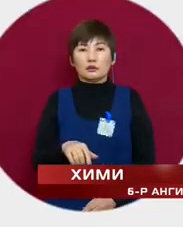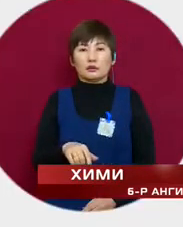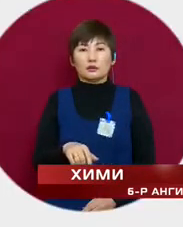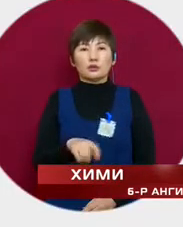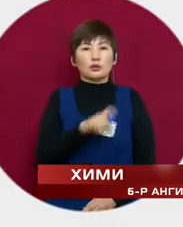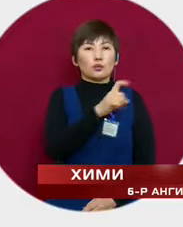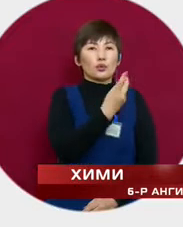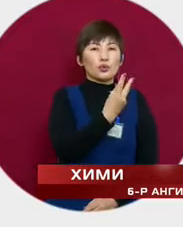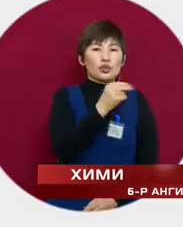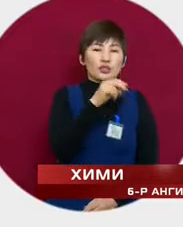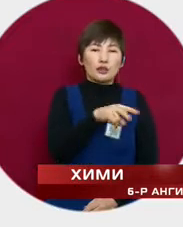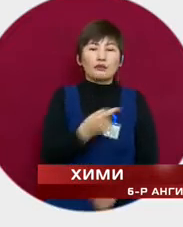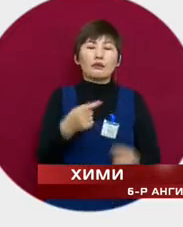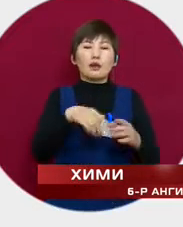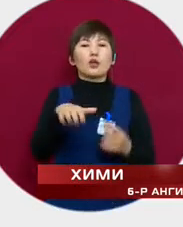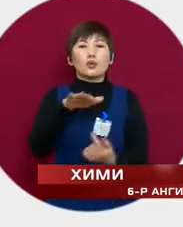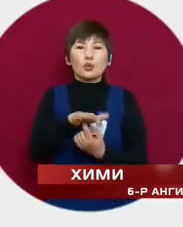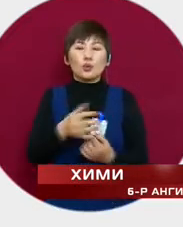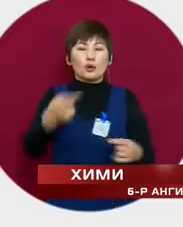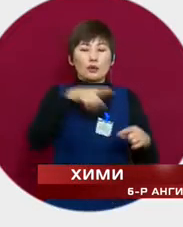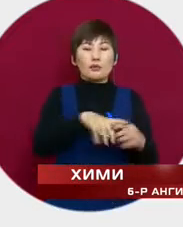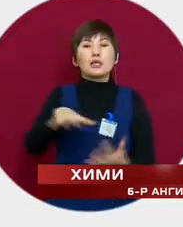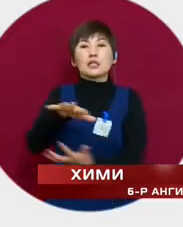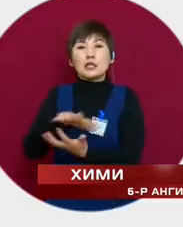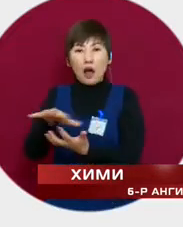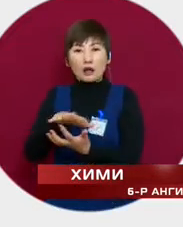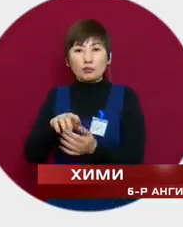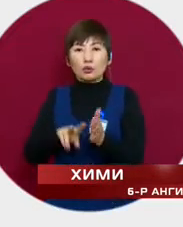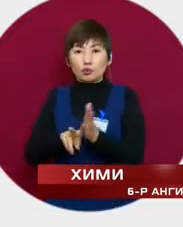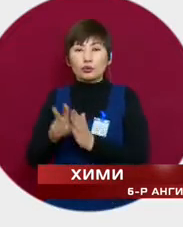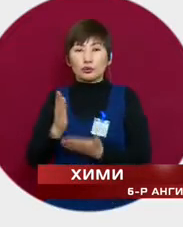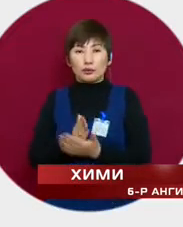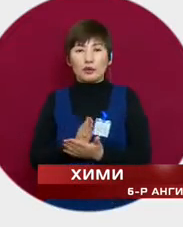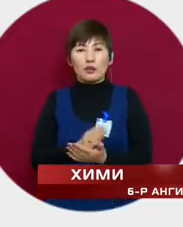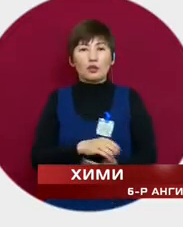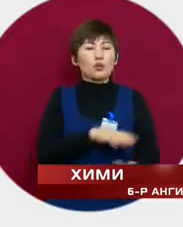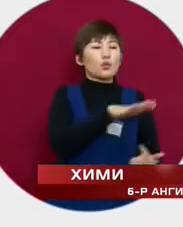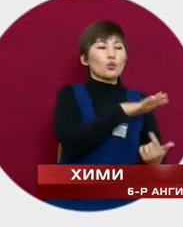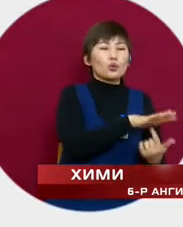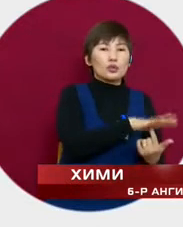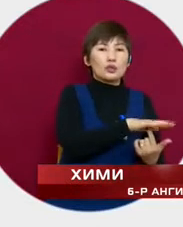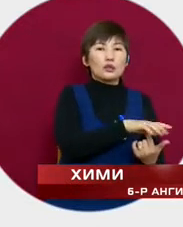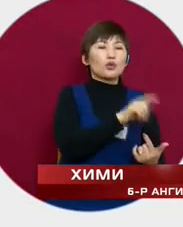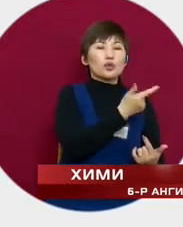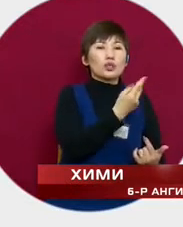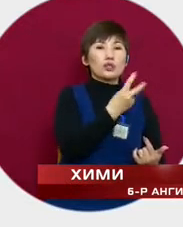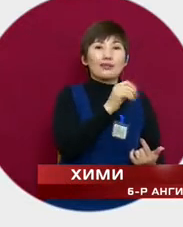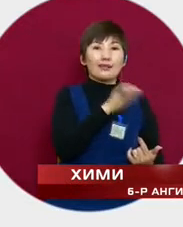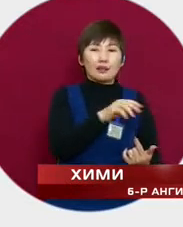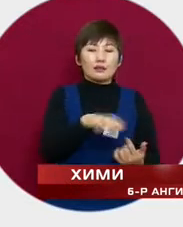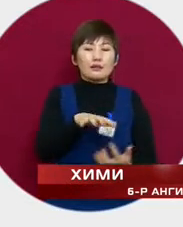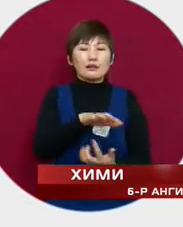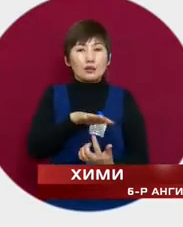Хүчлийн усмал дээр суурын усмал нэмэхэд сармаг шинжтэй болж байна. Хүчлэг суурлаг шинжтэй бодисууд харилцан